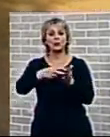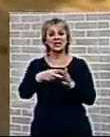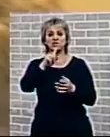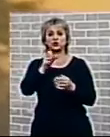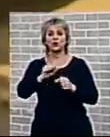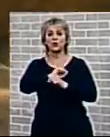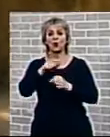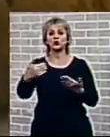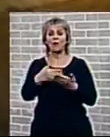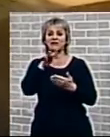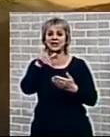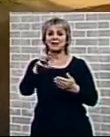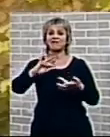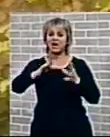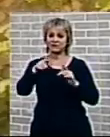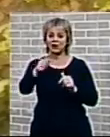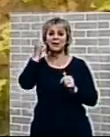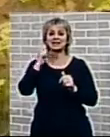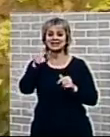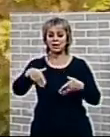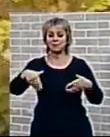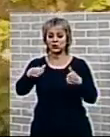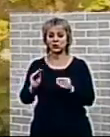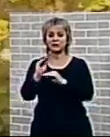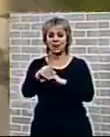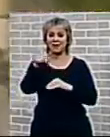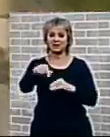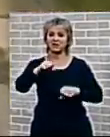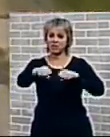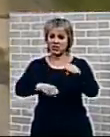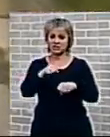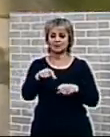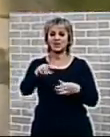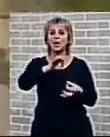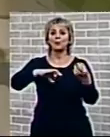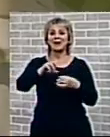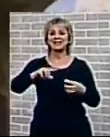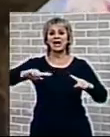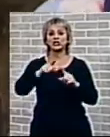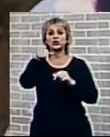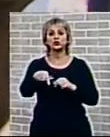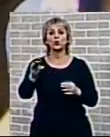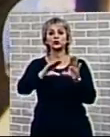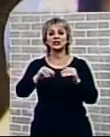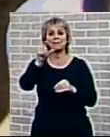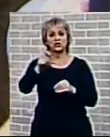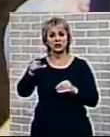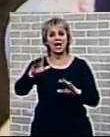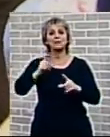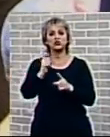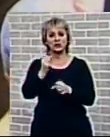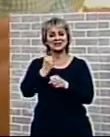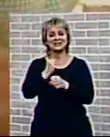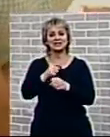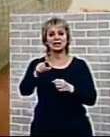зону отдыха нового времени с Wi-Fi, а к старым пешеходным дорожкам добавят велосипедную. В проекте архитекторы учли пожелания людей и обещают